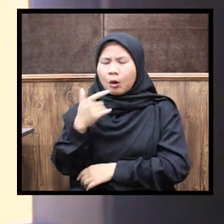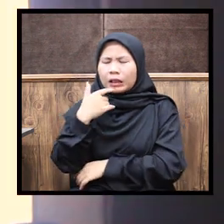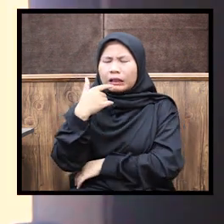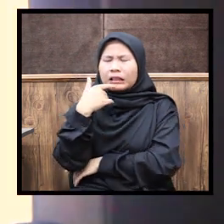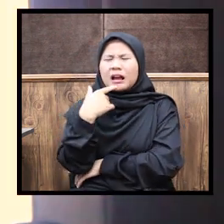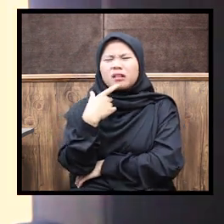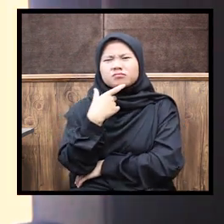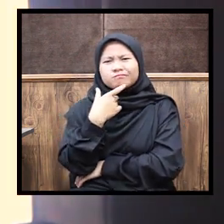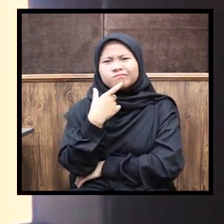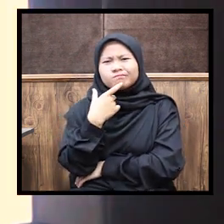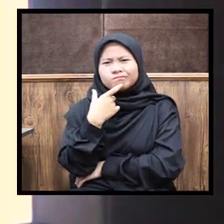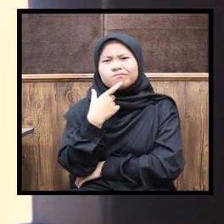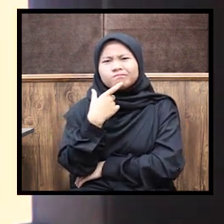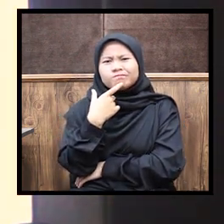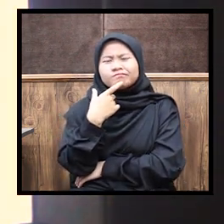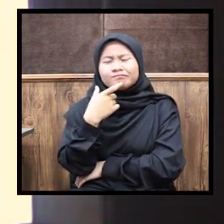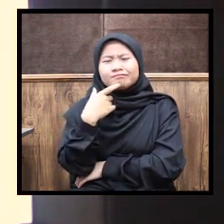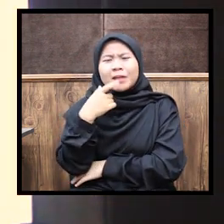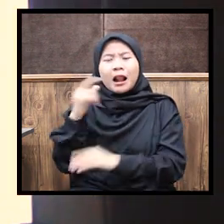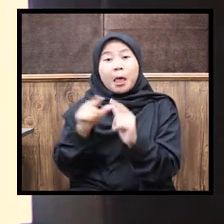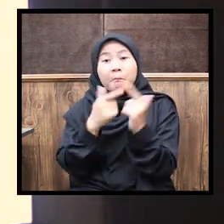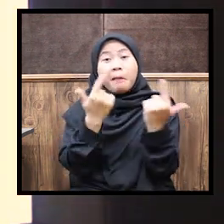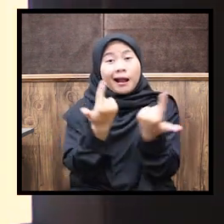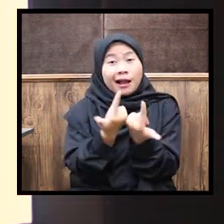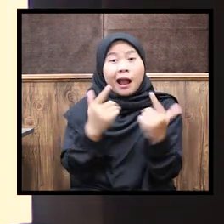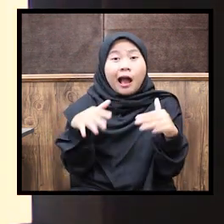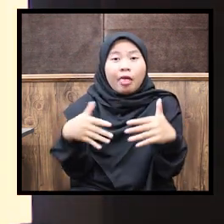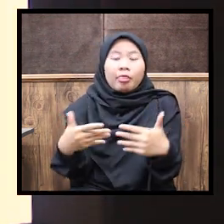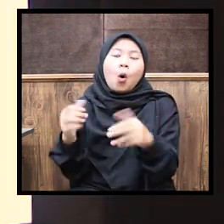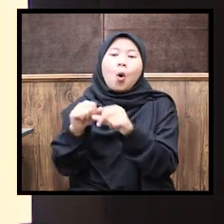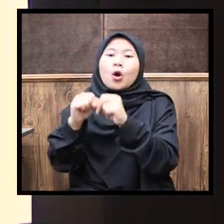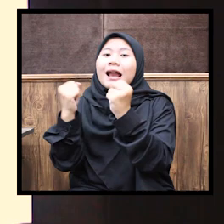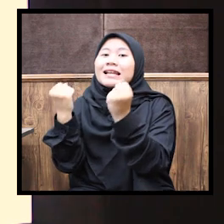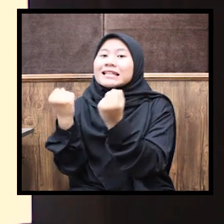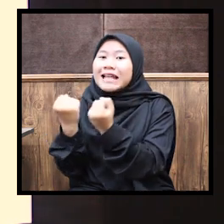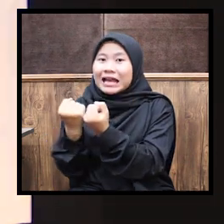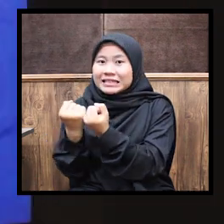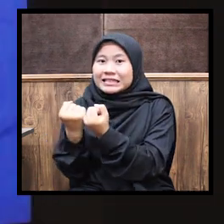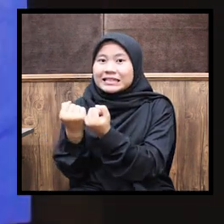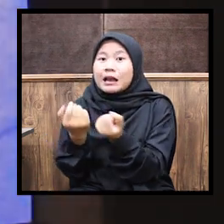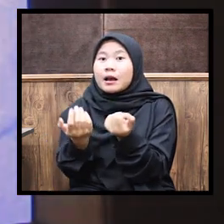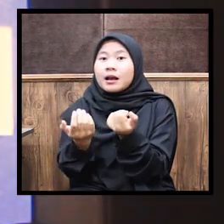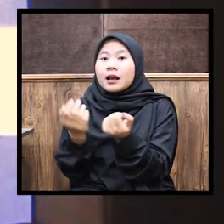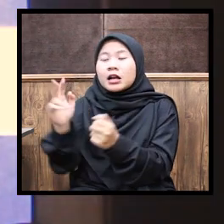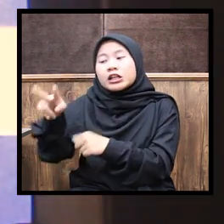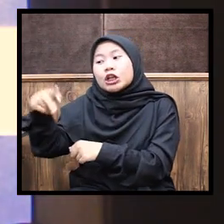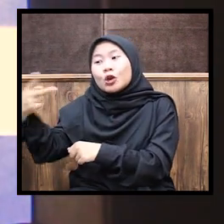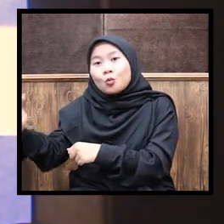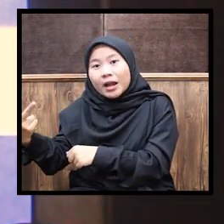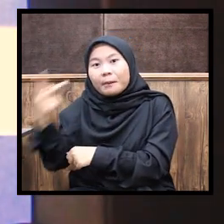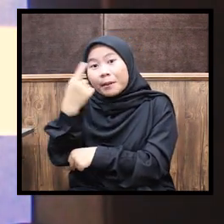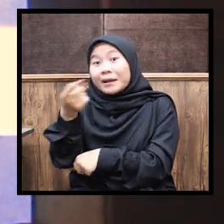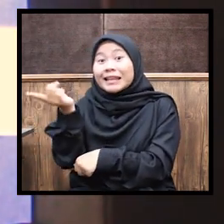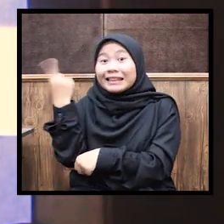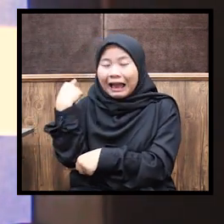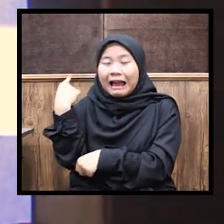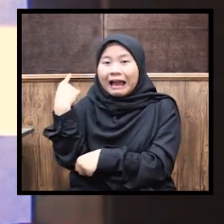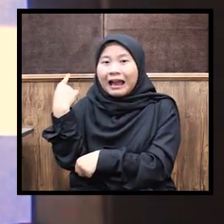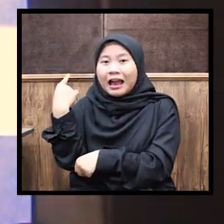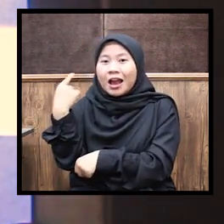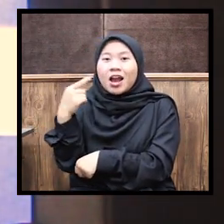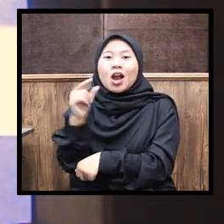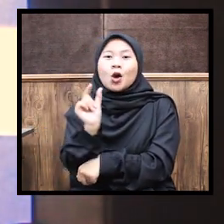dengan lembaga atau organisasi di luar pemerintah gitu ya yang kemudian